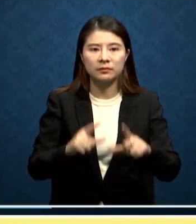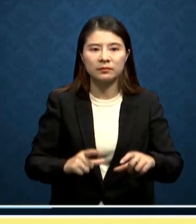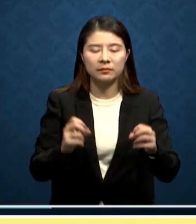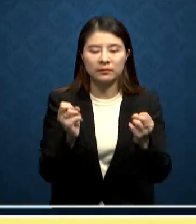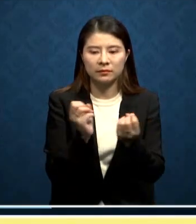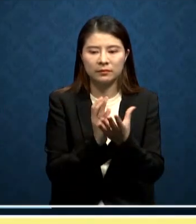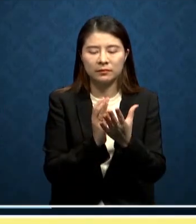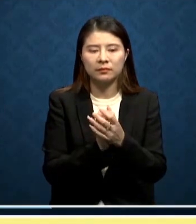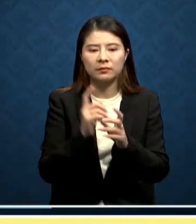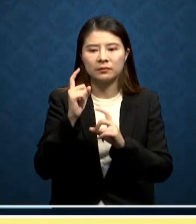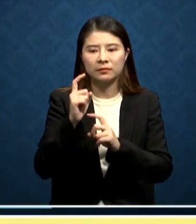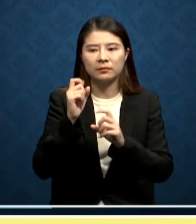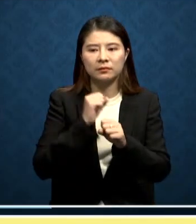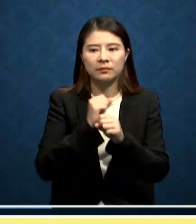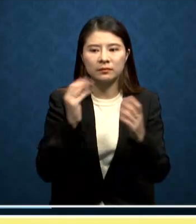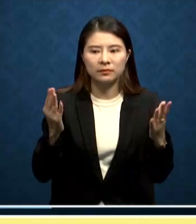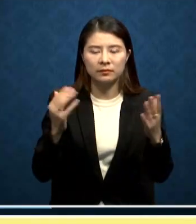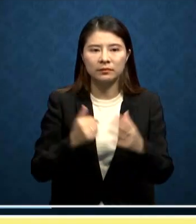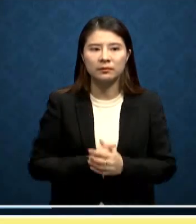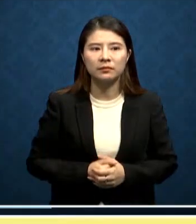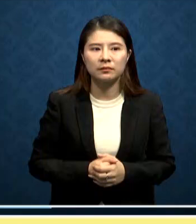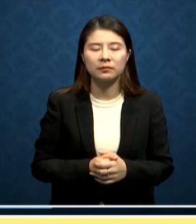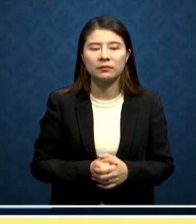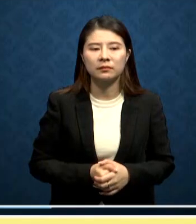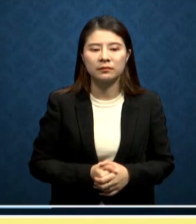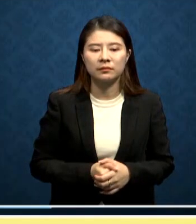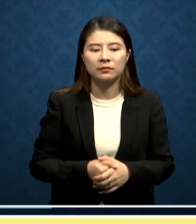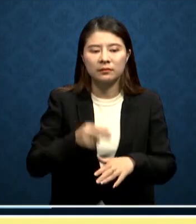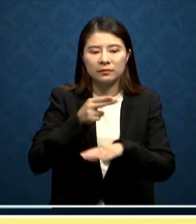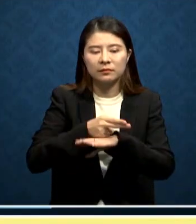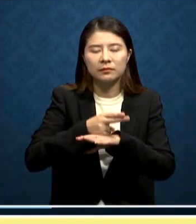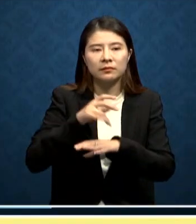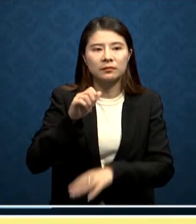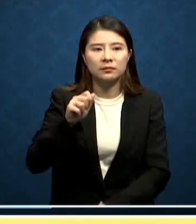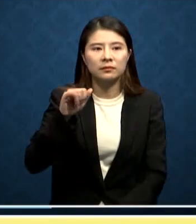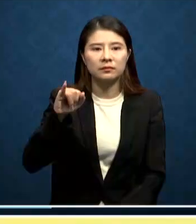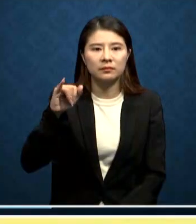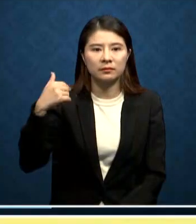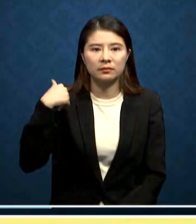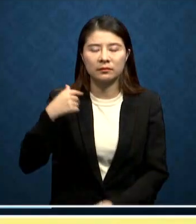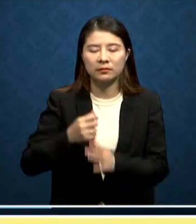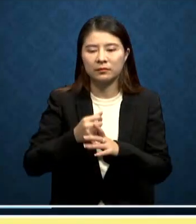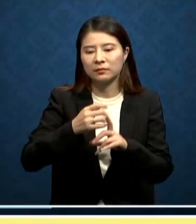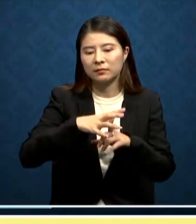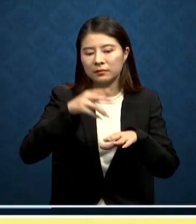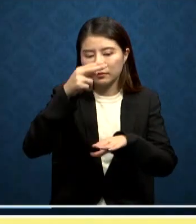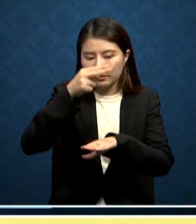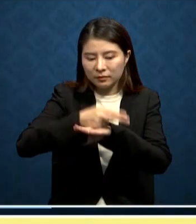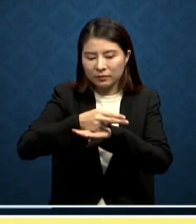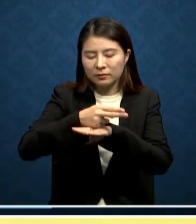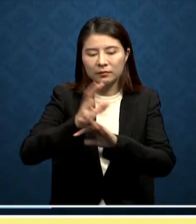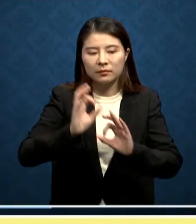จากอุบัติเหตุได้อย่างที่ที่ผมพูดว่ากล้อง AIเที่ท่านสามารถเอาไปติดที่จุดที่สำคัญำคัญ